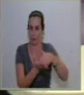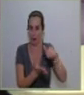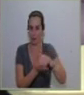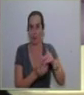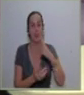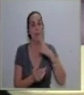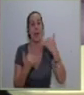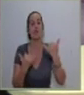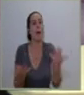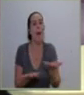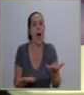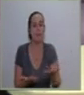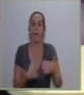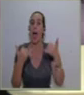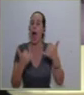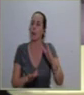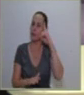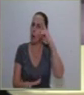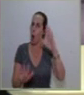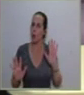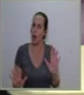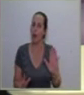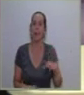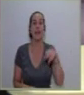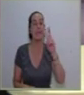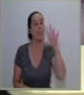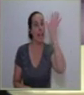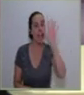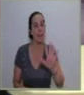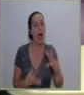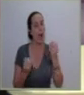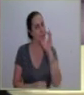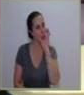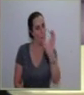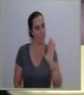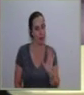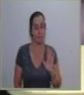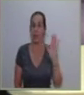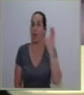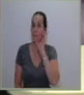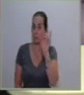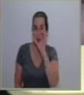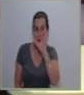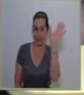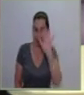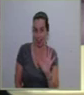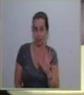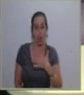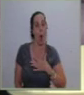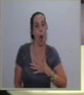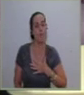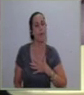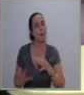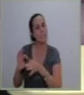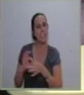בהמשך. ומה עכשיו, ירמי? יפה מאוד. אתה יודע, נוראי, יש לטלוויזיה הרבה צופים. והצופים שצופים בטלוויזיה אוהבים